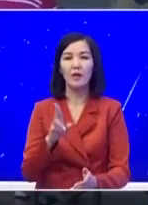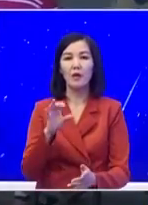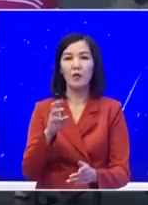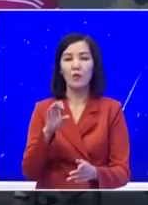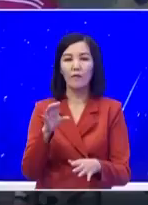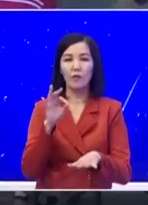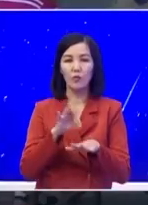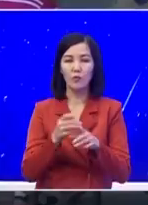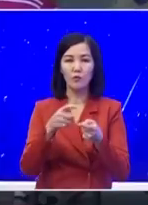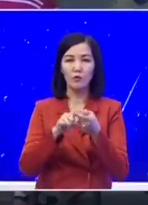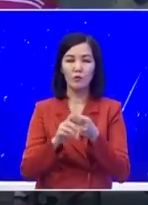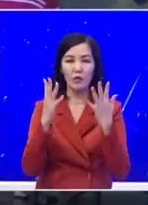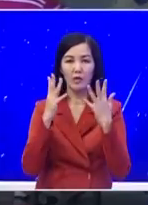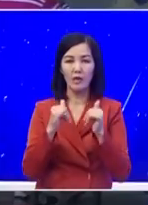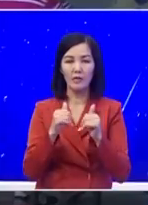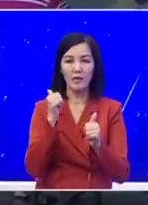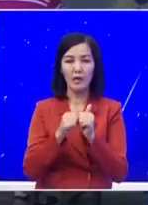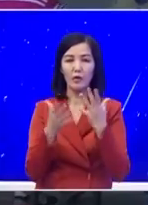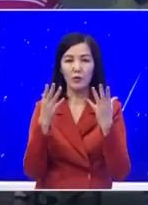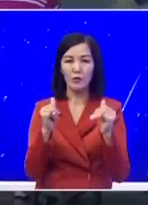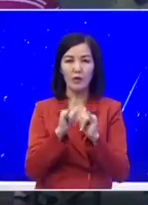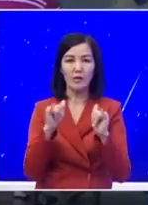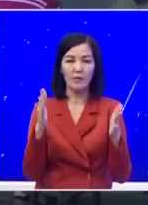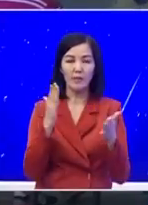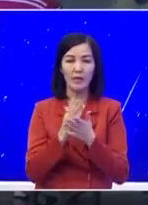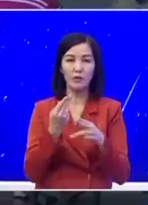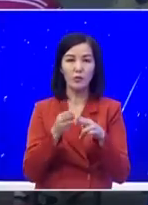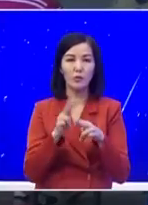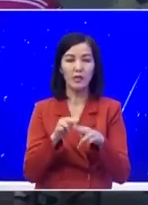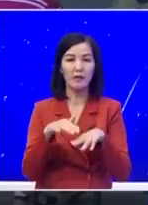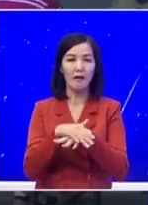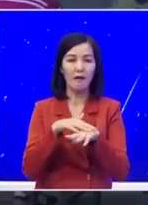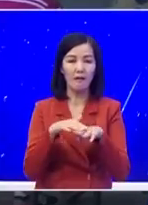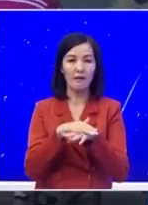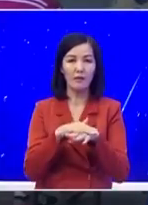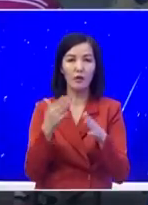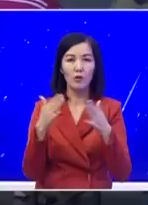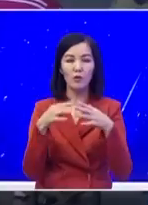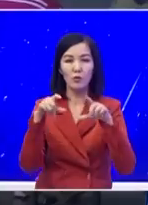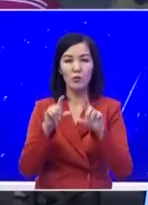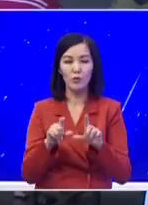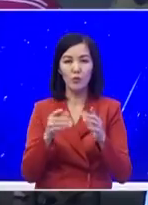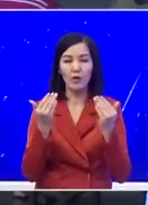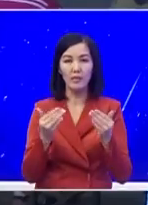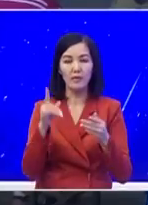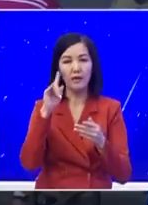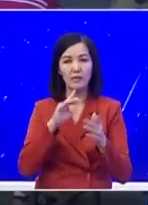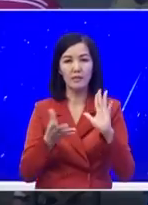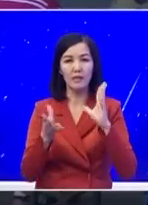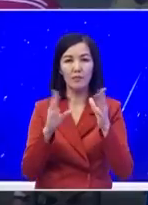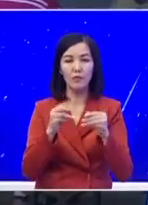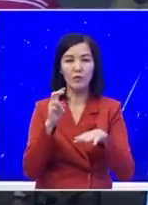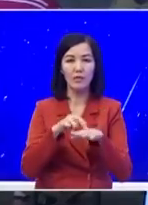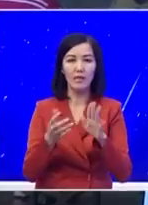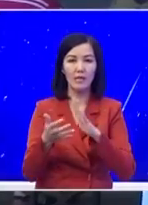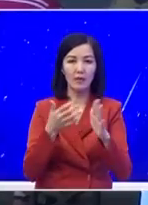COVID-19-ды жұқтырған науқастар саны күн санап артып отыр. Сондықтан біз тұрғындарға үйде отыруға кеңес береміз. Қазір еліміз бойынша дәрігер тапшылығы